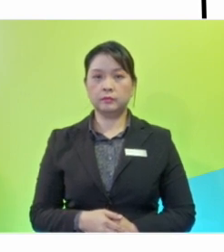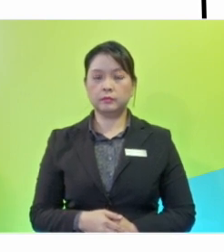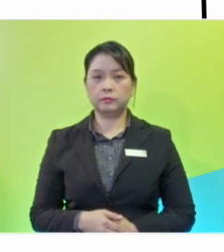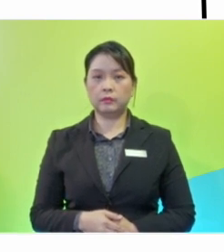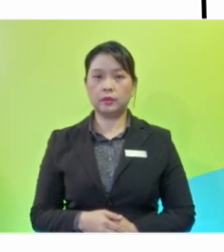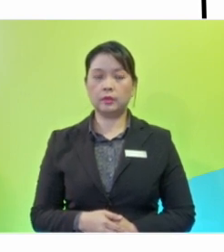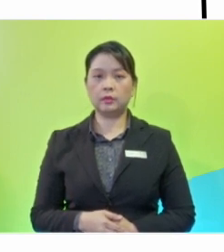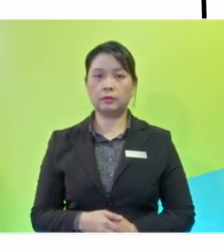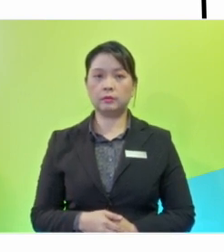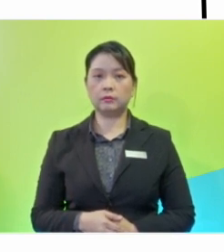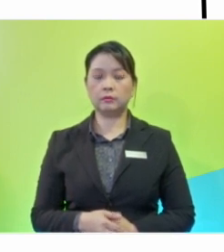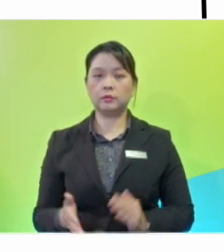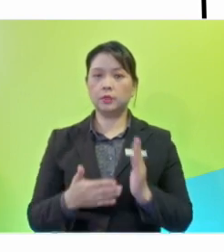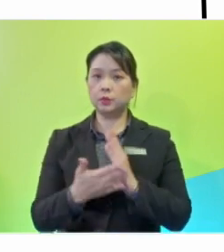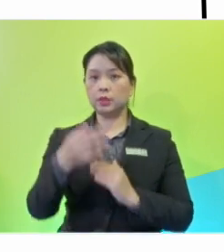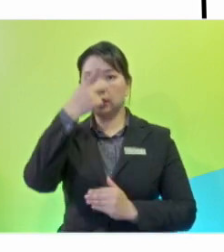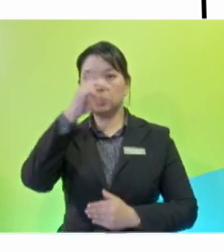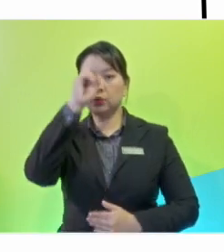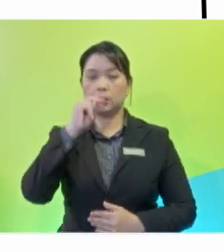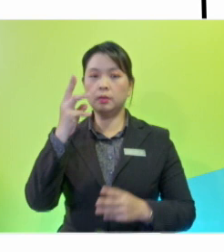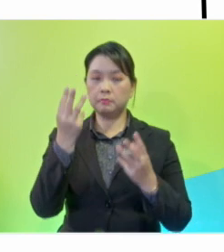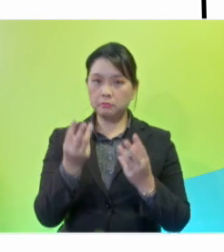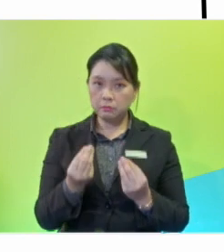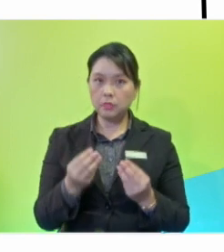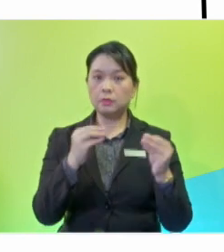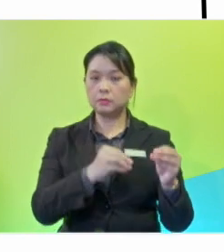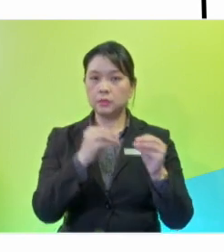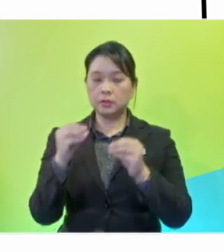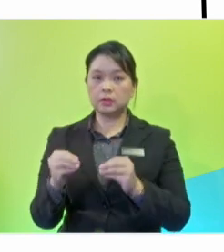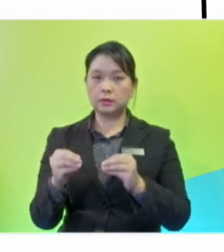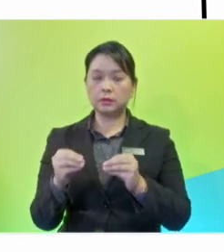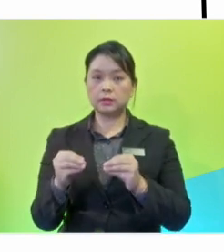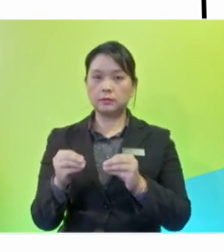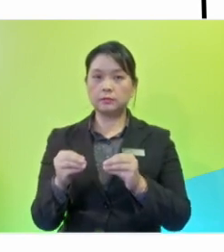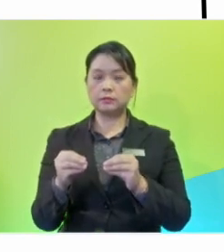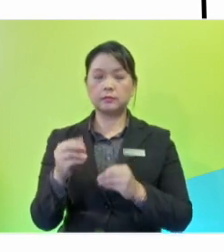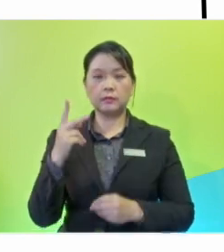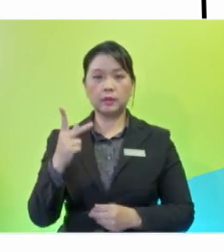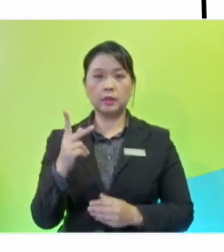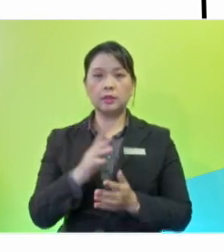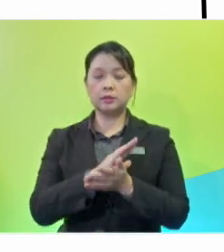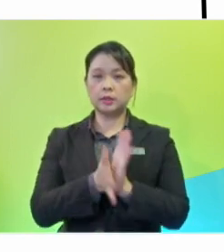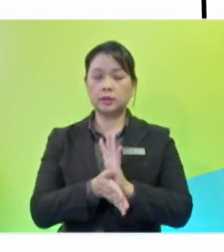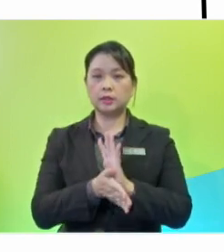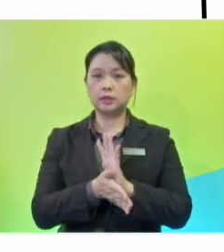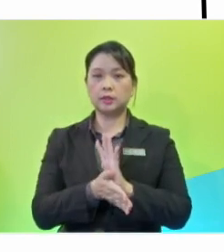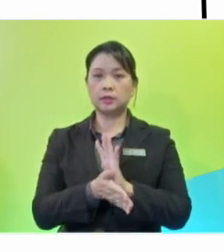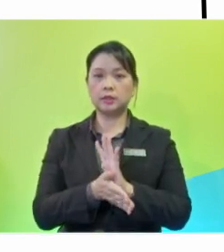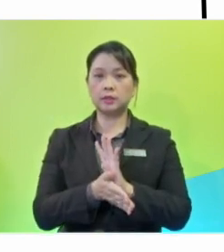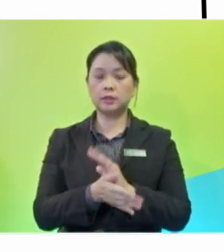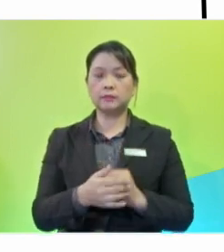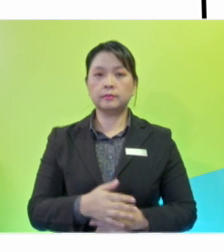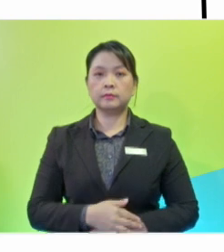oleh karena ungkapkan cake kita perlu pindahkan ke depan macam mana kita pindahkan kaki ke depan kita bawa naik atas oke